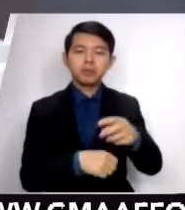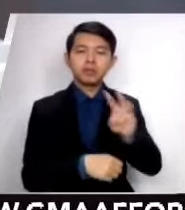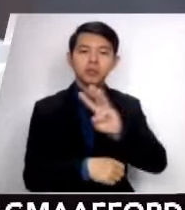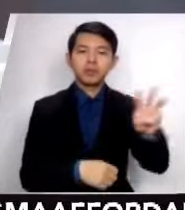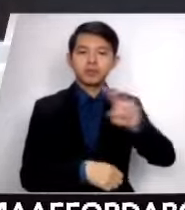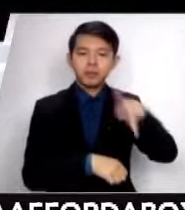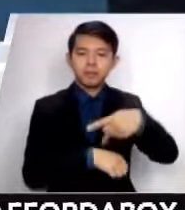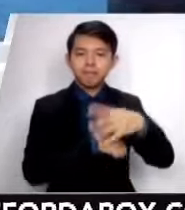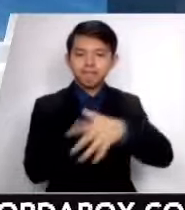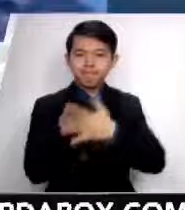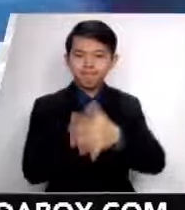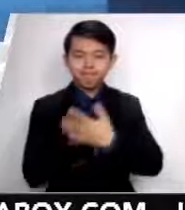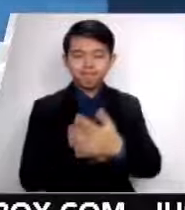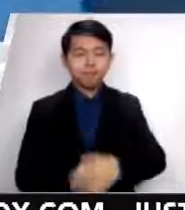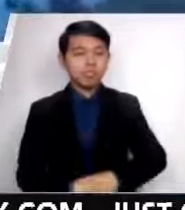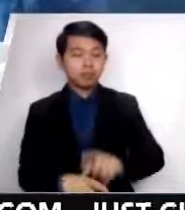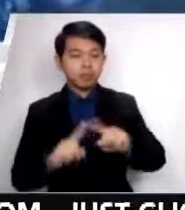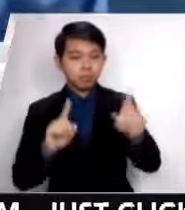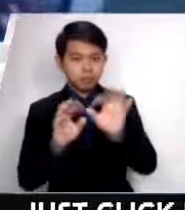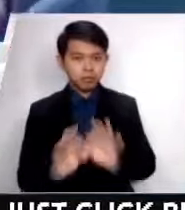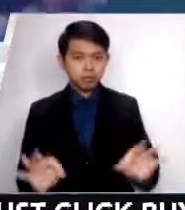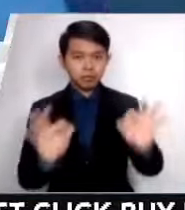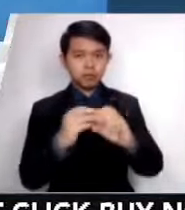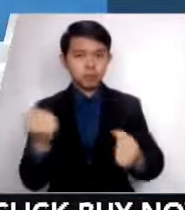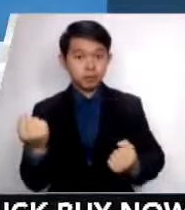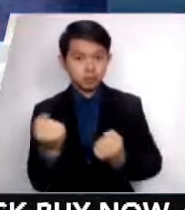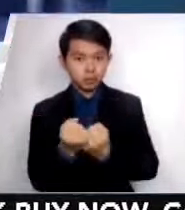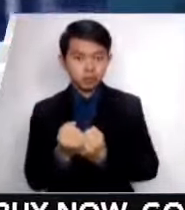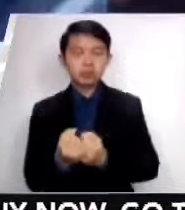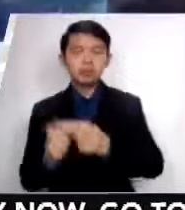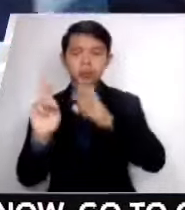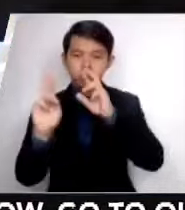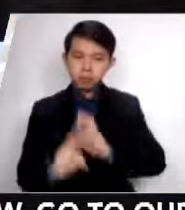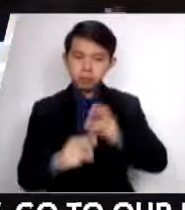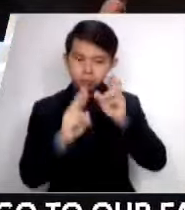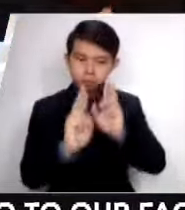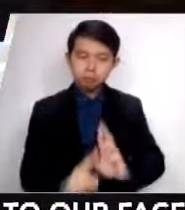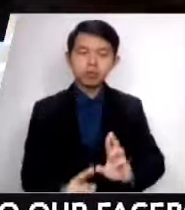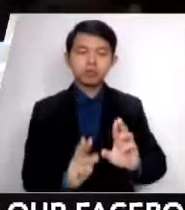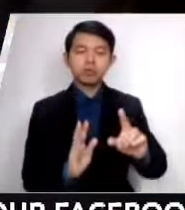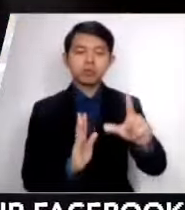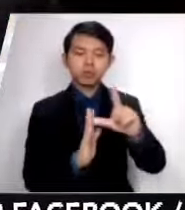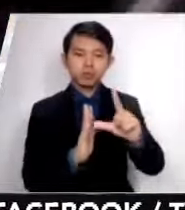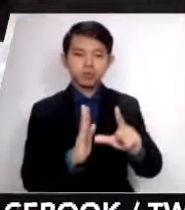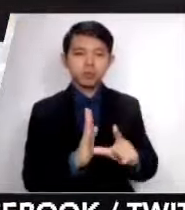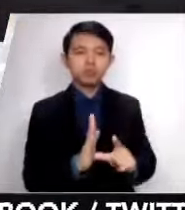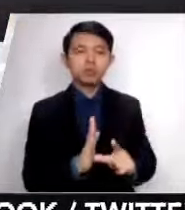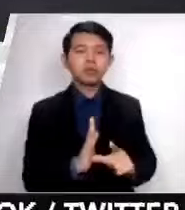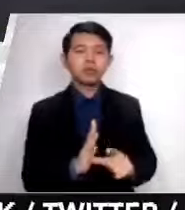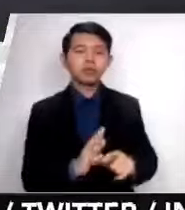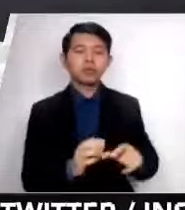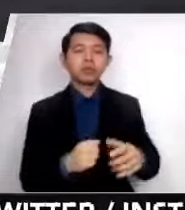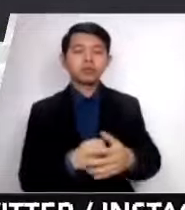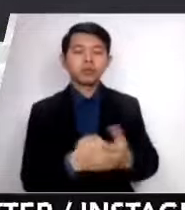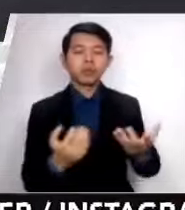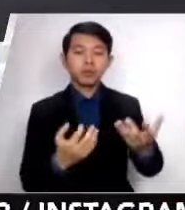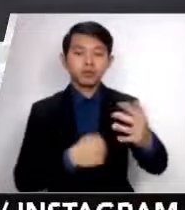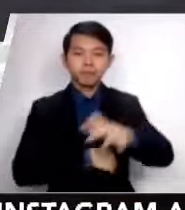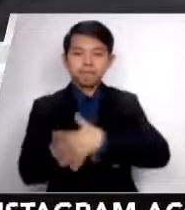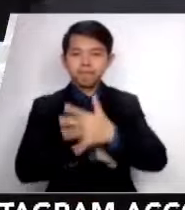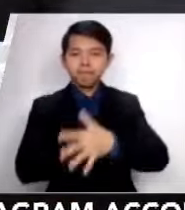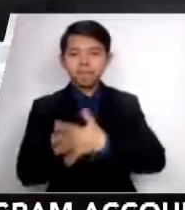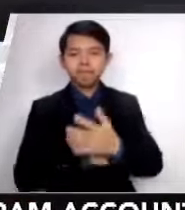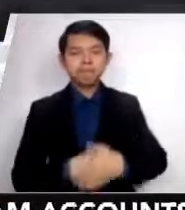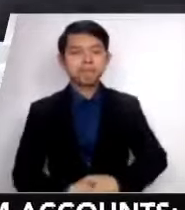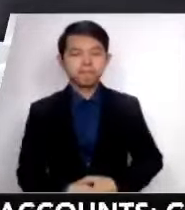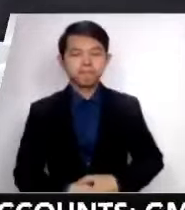na suportahan nila ang bansang lumerespeto sa rule of law sa katubigan. Kanina, bumisita si Ambassador Endo sa GMA